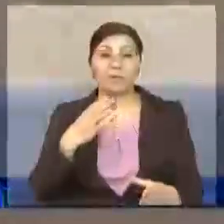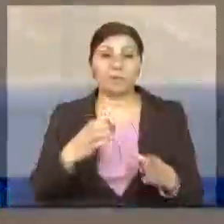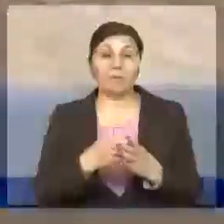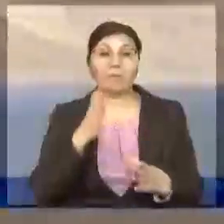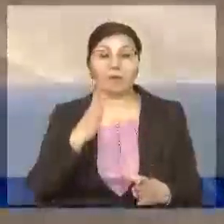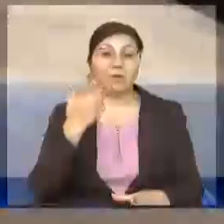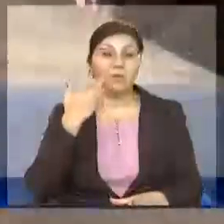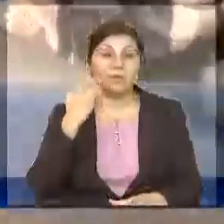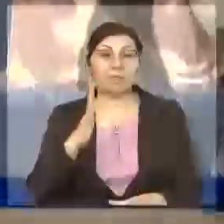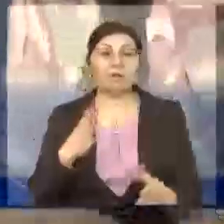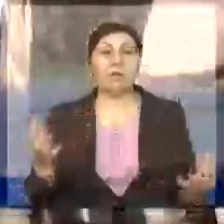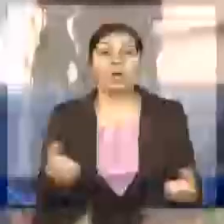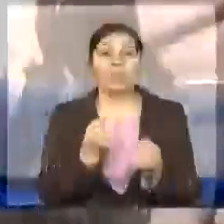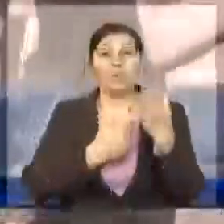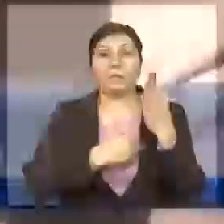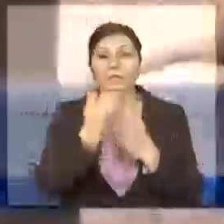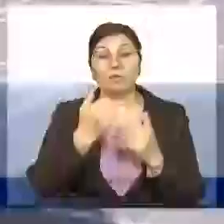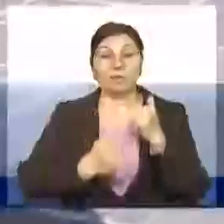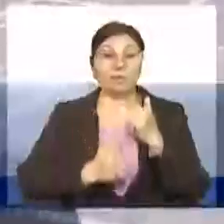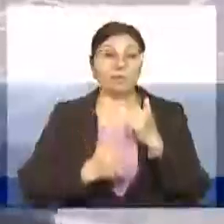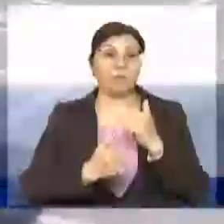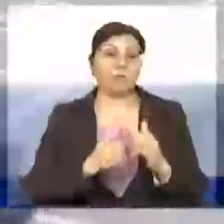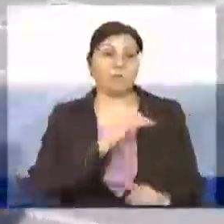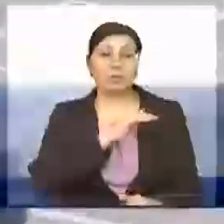регулярными, чтобы поддерживать высокий уровень боевой